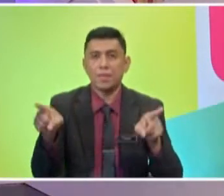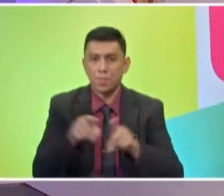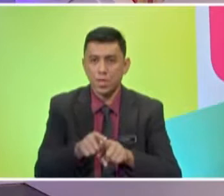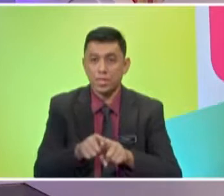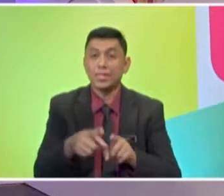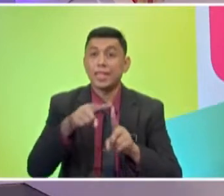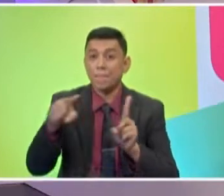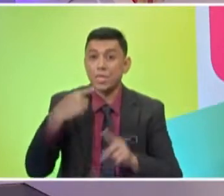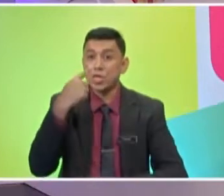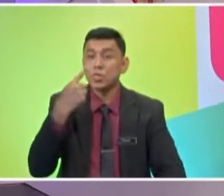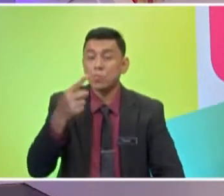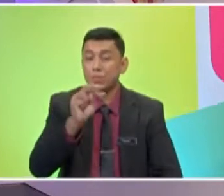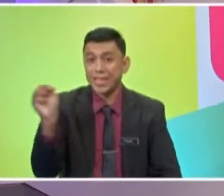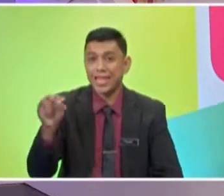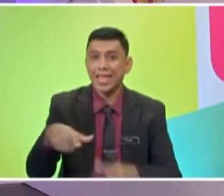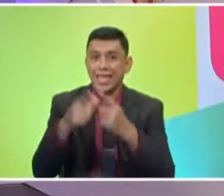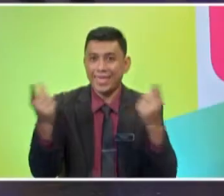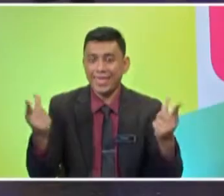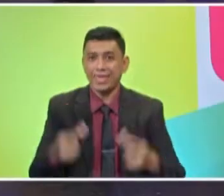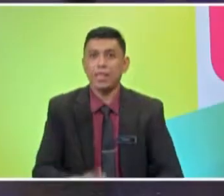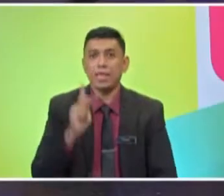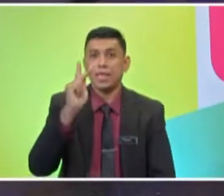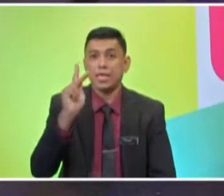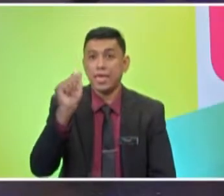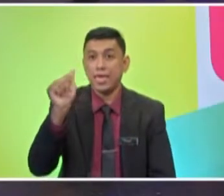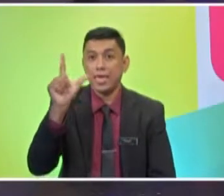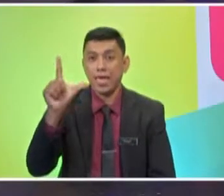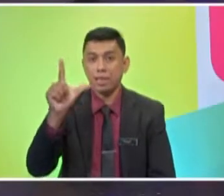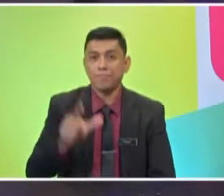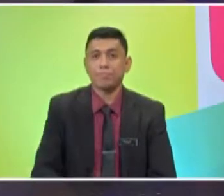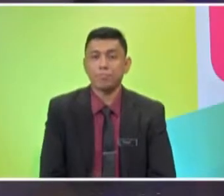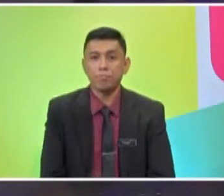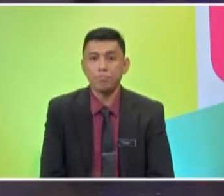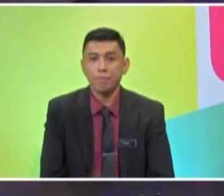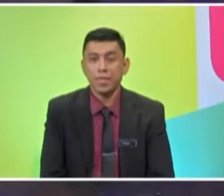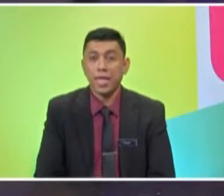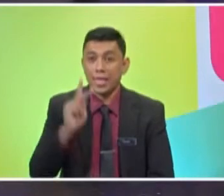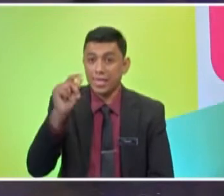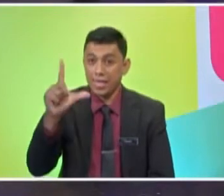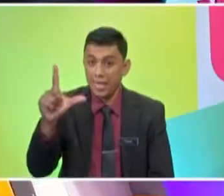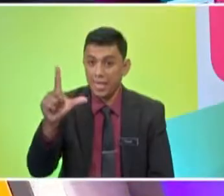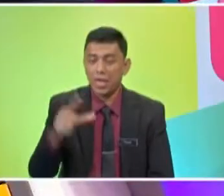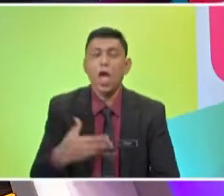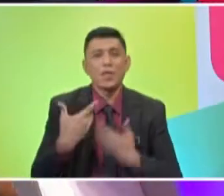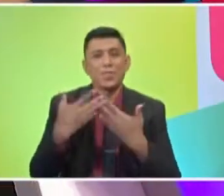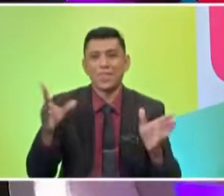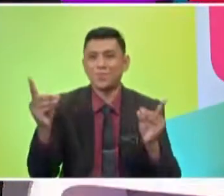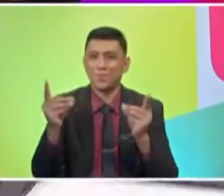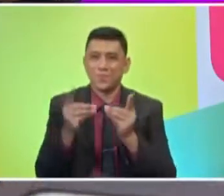sama. Okey. Cari K-A-L. K-A-L eh? K-A-L. Ha ni cikgu. K-A-L. Jumpa